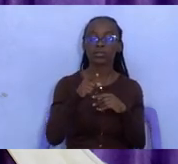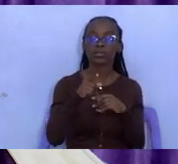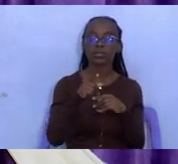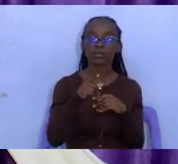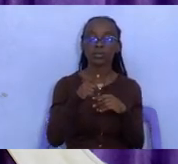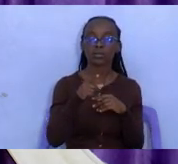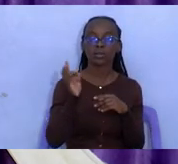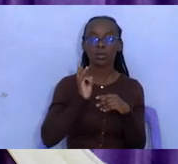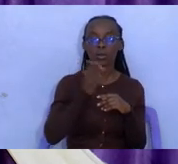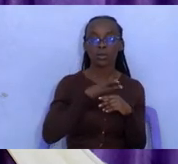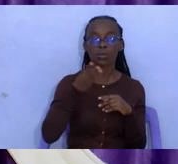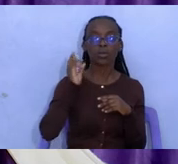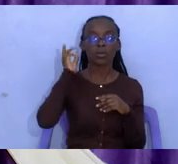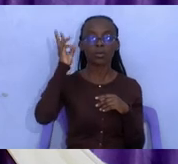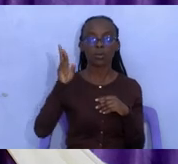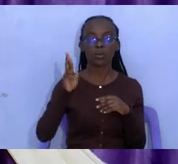Sisi tulikuwa wale watu wa nje.